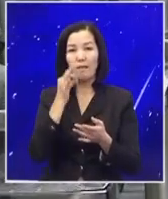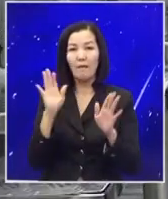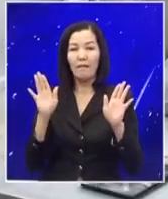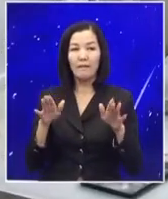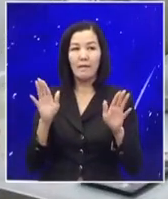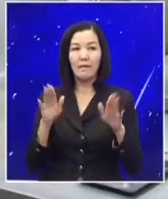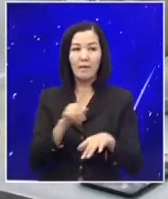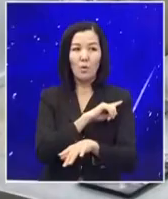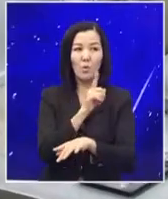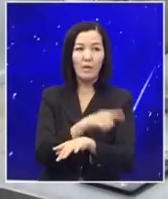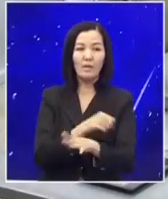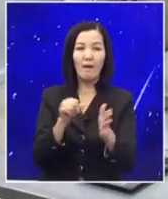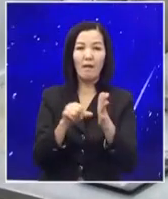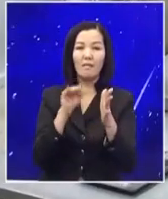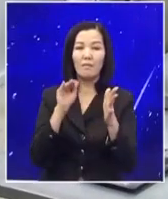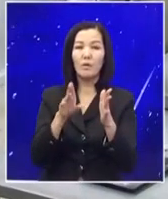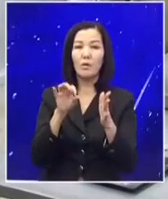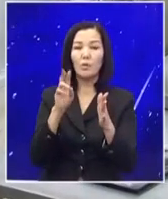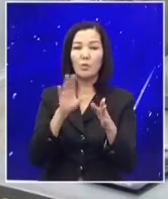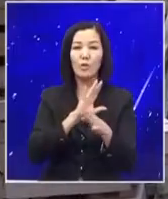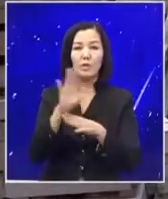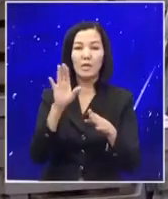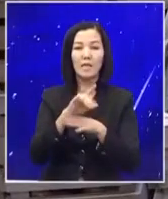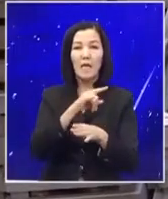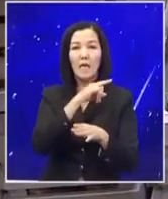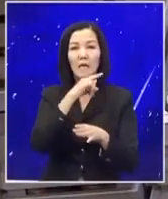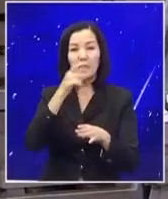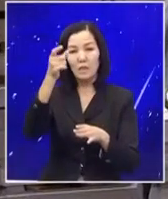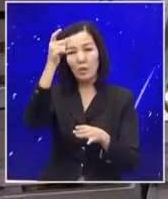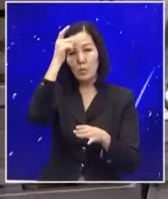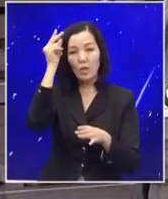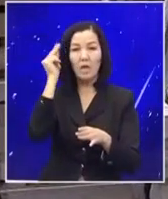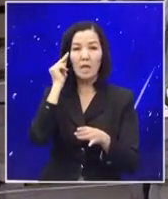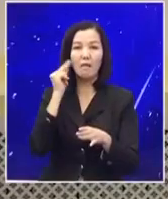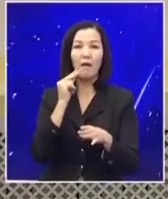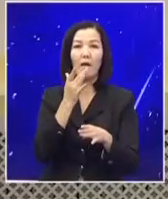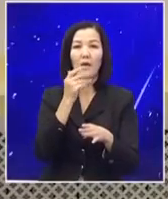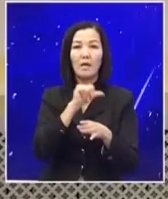Қуаттылығы күніне 6000 тонна шығарады. Барлық өнім Ресей, Түркия, Қытайға экспортталады.